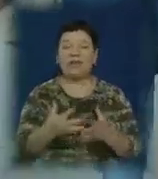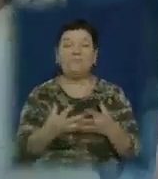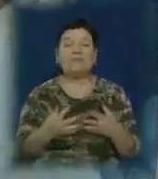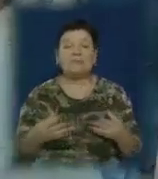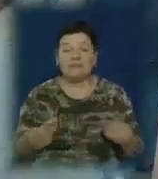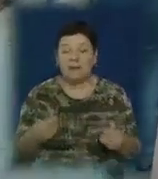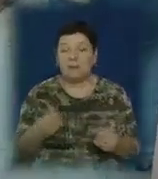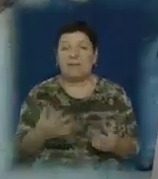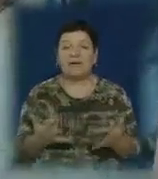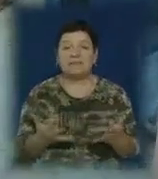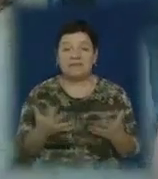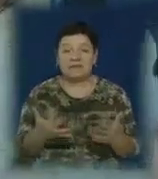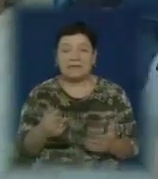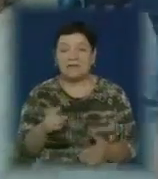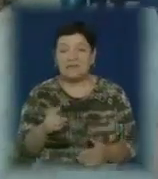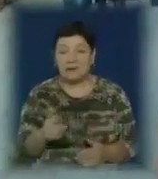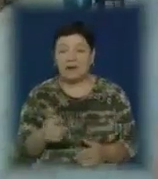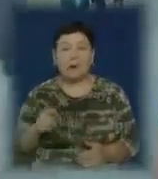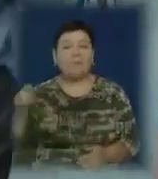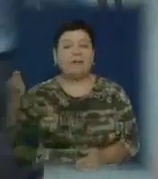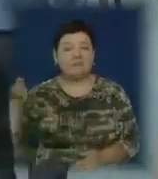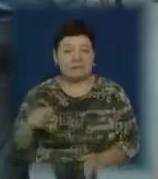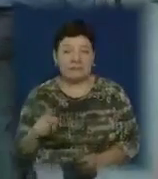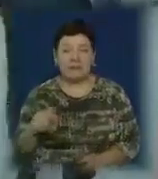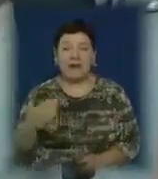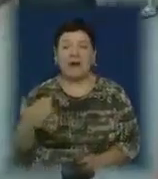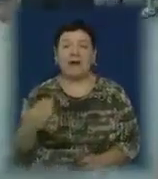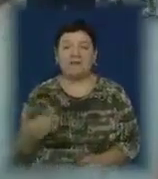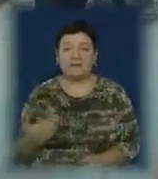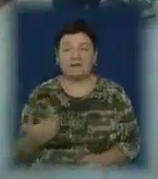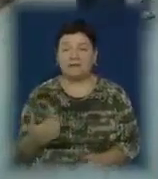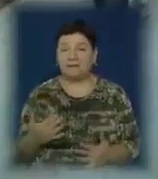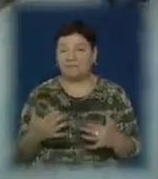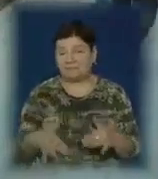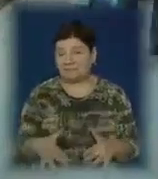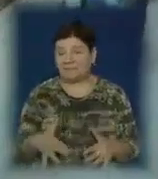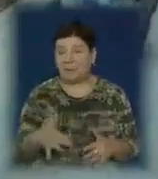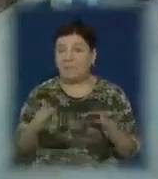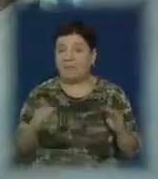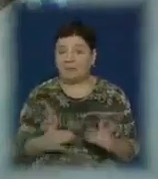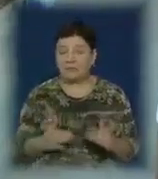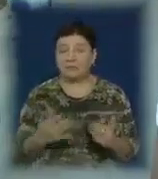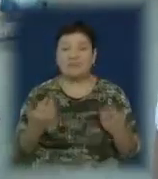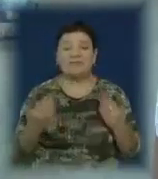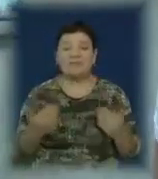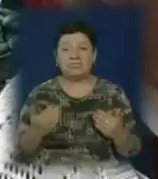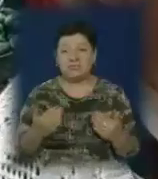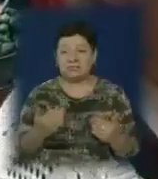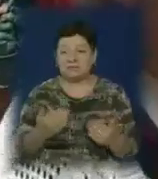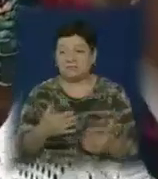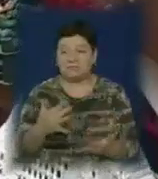навіть, мені казалось, що береш по чуть-чуть овощей, які привозні, казалось би, але вони, мені казалось, я витрачу менше. А зараз це